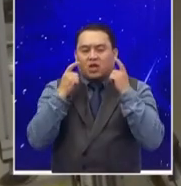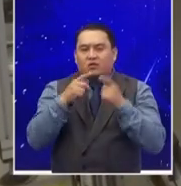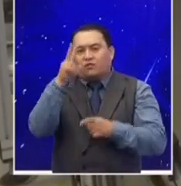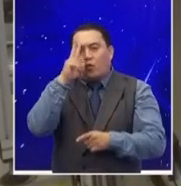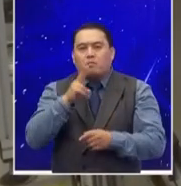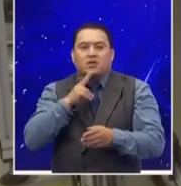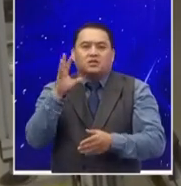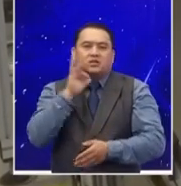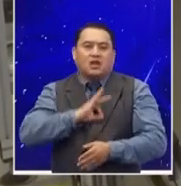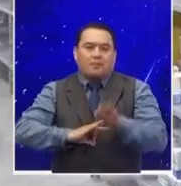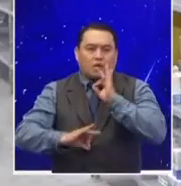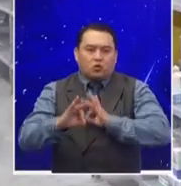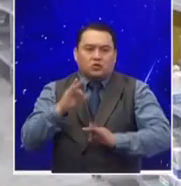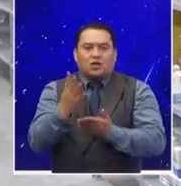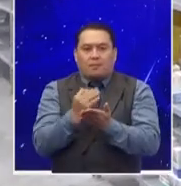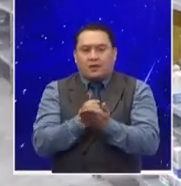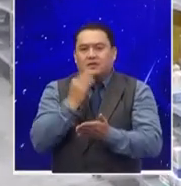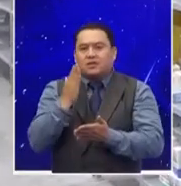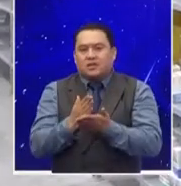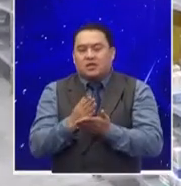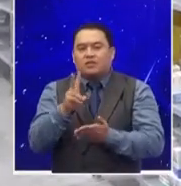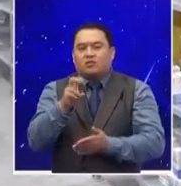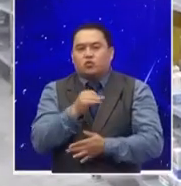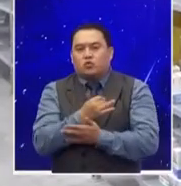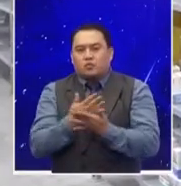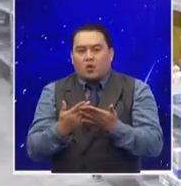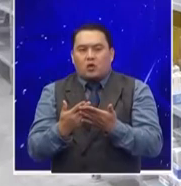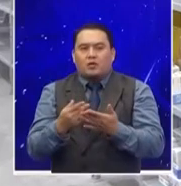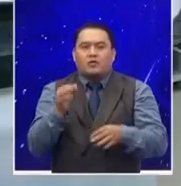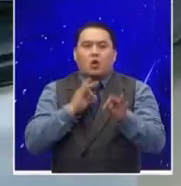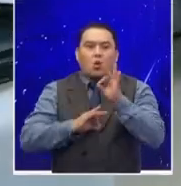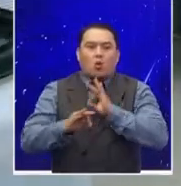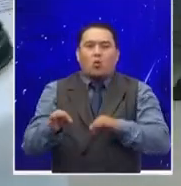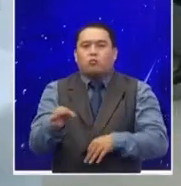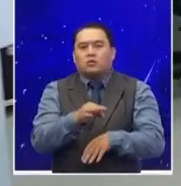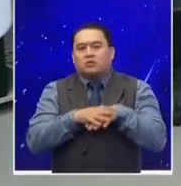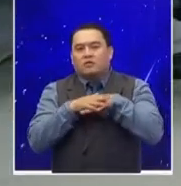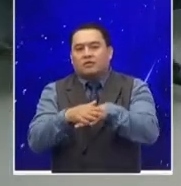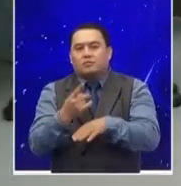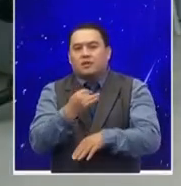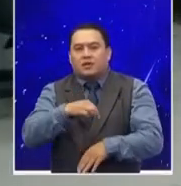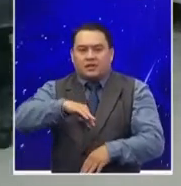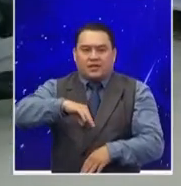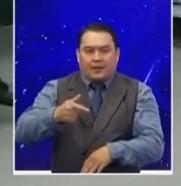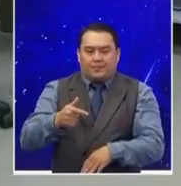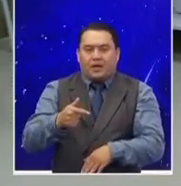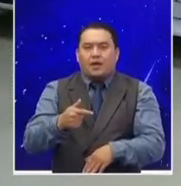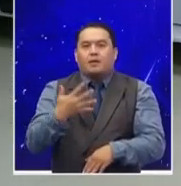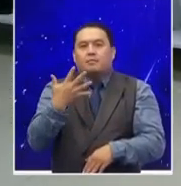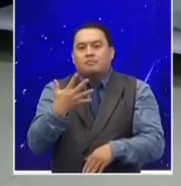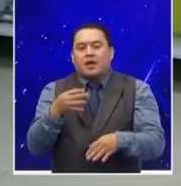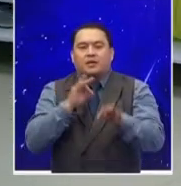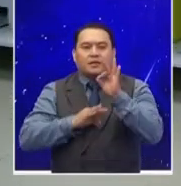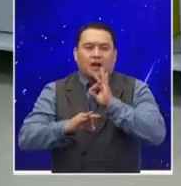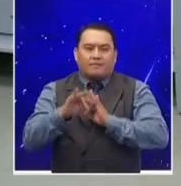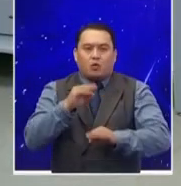2-месячный запас необходимых лекарств. А это более 200 наименований препаратов. На эту область выделила почти 1,5 миллиарда тенге. 5 наименований